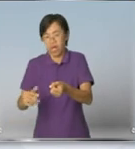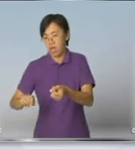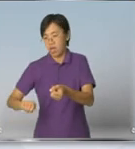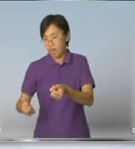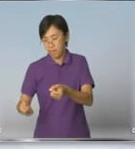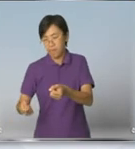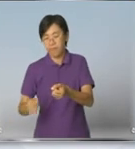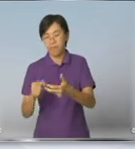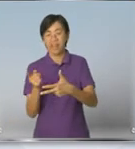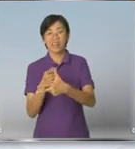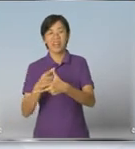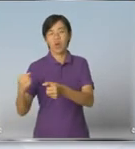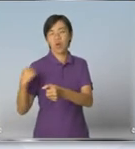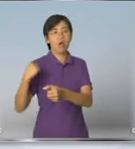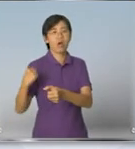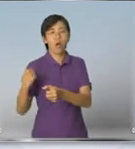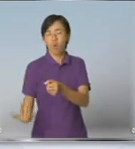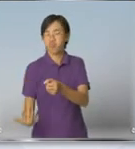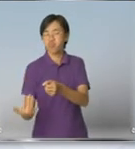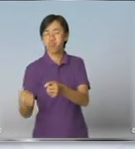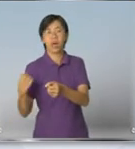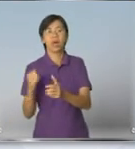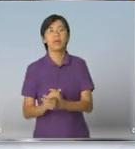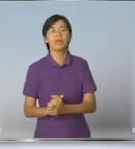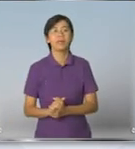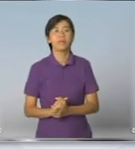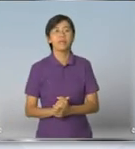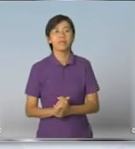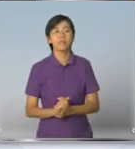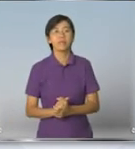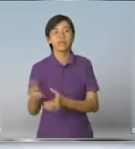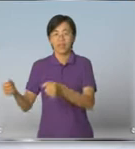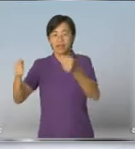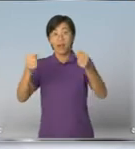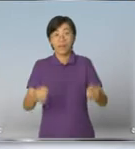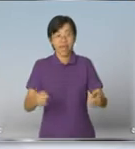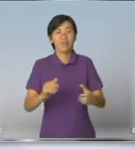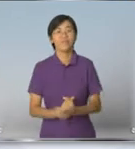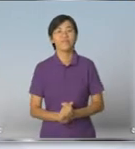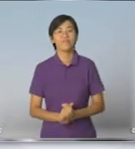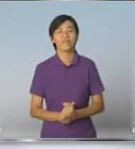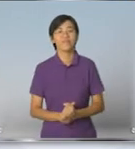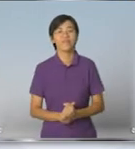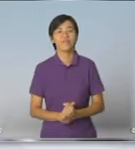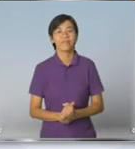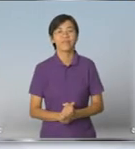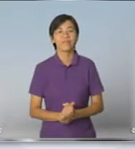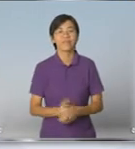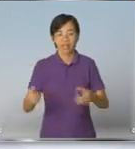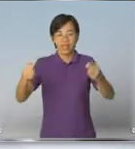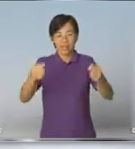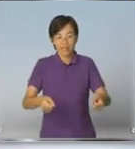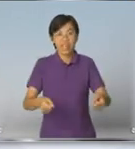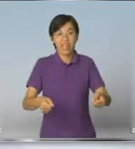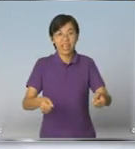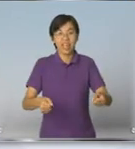ใช้ไฟแรงเลยนะครับแล้วก็ต้องเรียงใส่นี่ถึงอันนี้ ระหว่างนี้เราก็จะต้องมีการเตรียมในเรื่องของภ